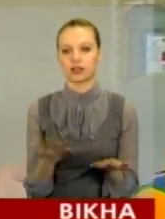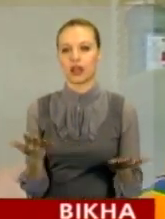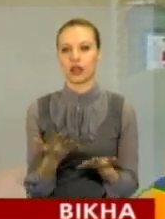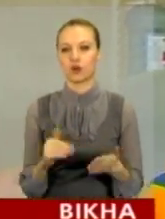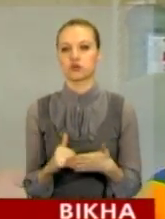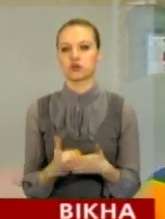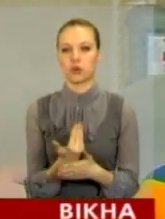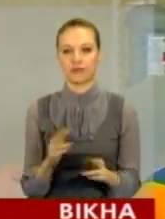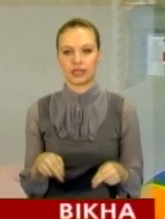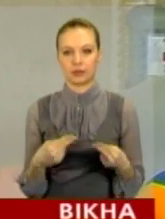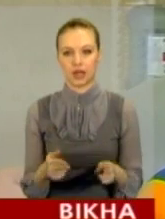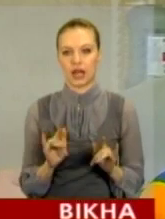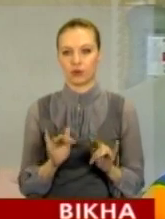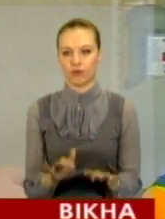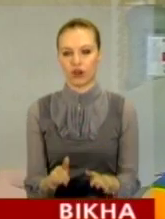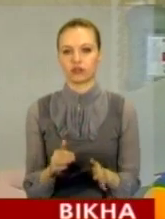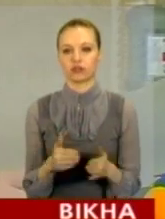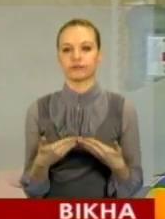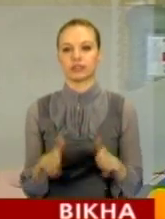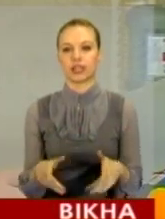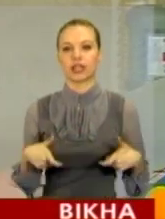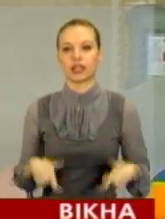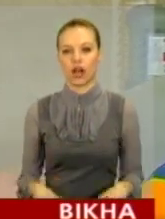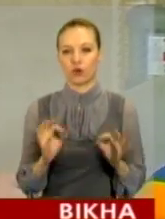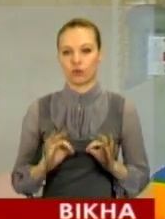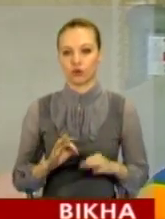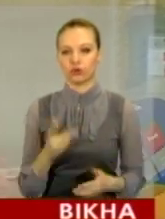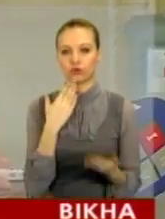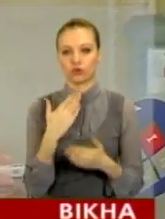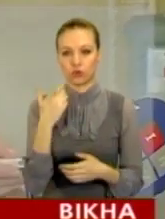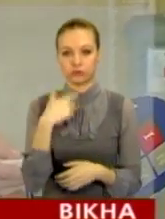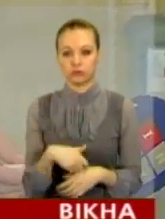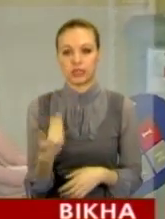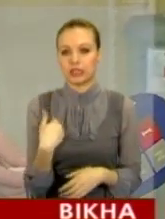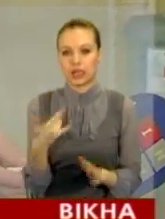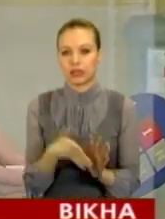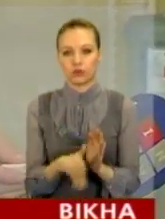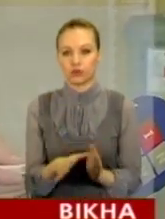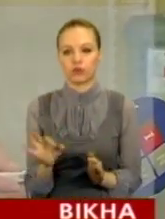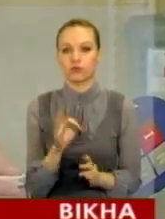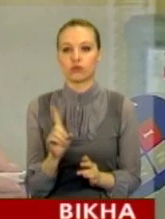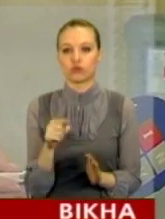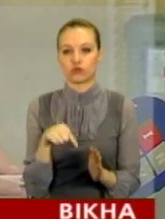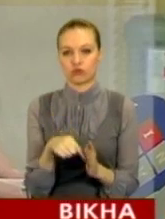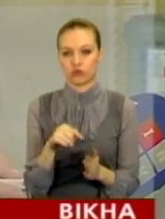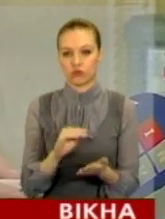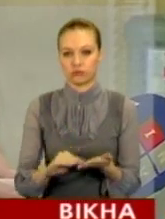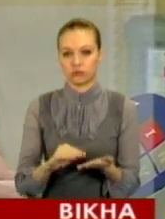якихось нових кримінальних проваджень, відкритих Генеральною прокуратурою щодо мене. Я не розумію, про що йдеться.